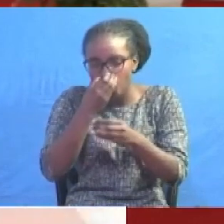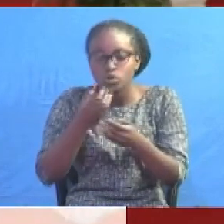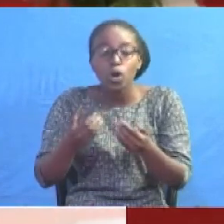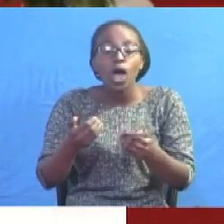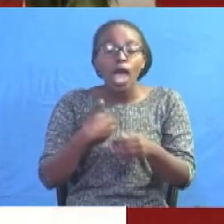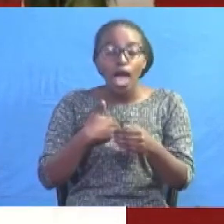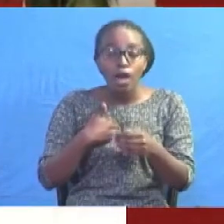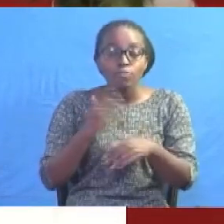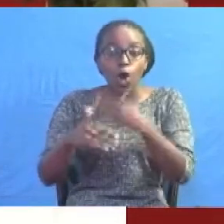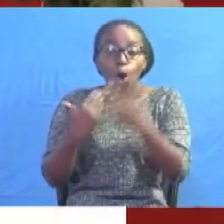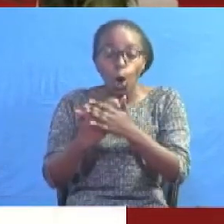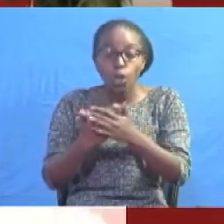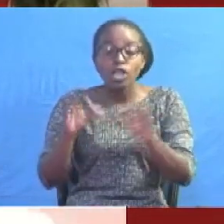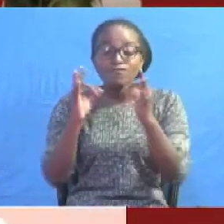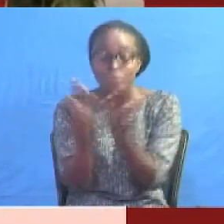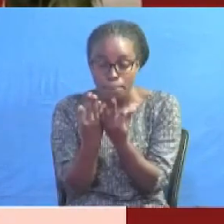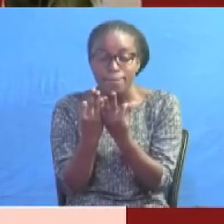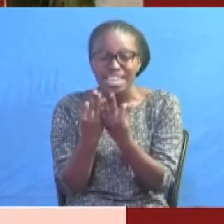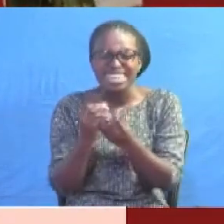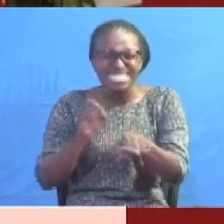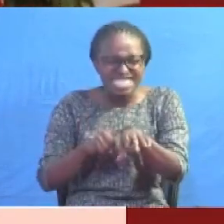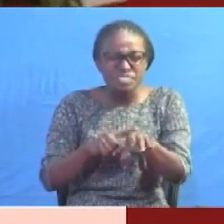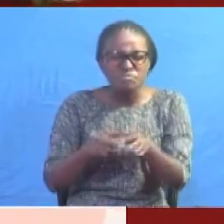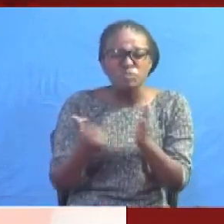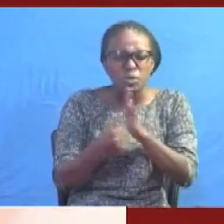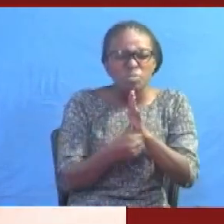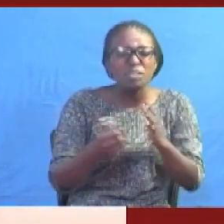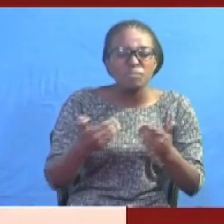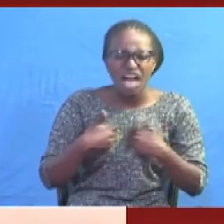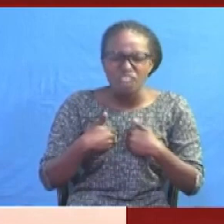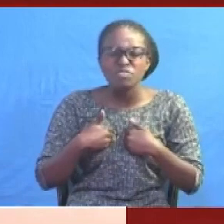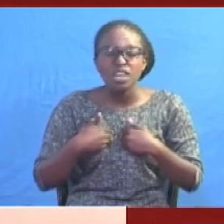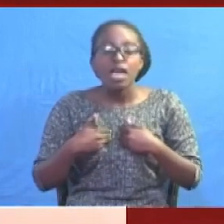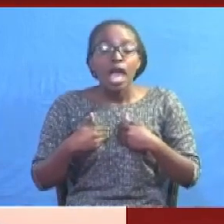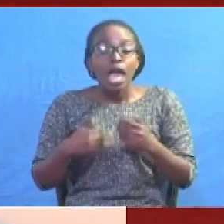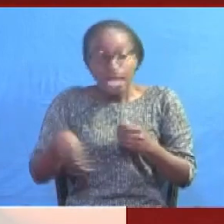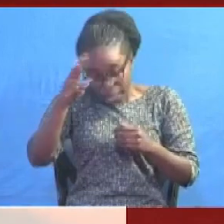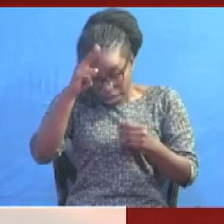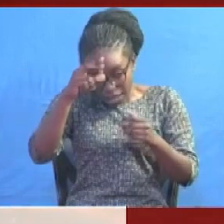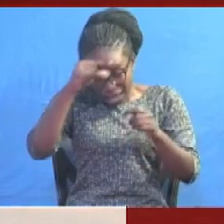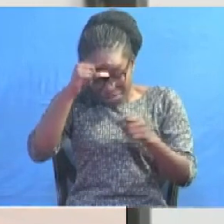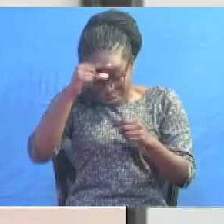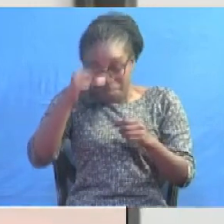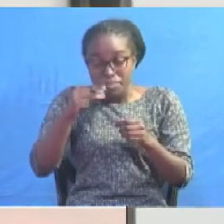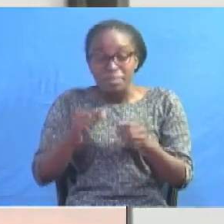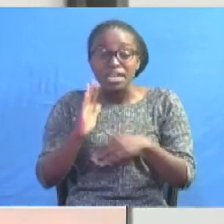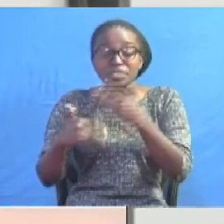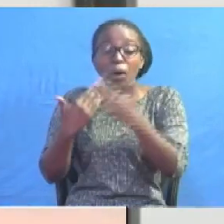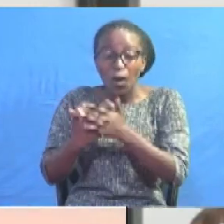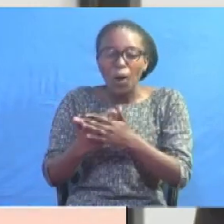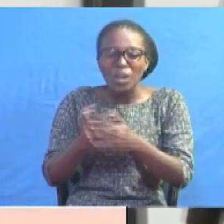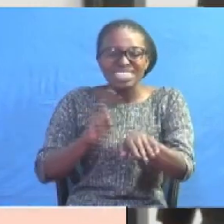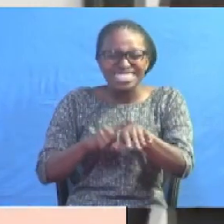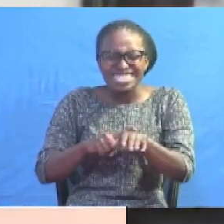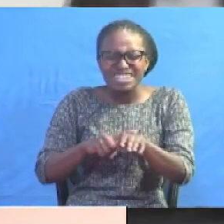imewekwa kuhakikisha kuwa familia za walioathirika zinapokea msaada kutoka kwa serikali, huku uchunguzi zaidi ukiendelea kufanyika kuhusiana na